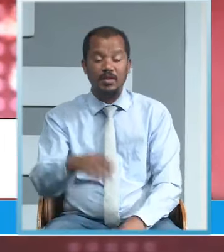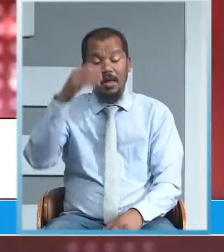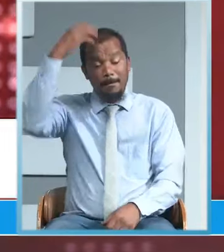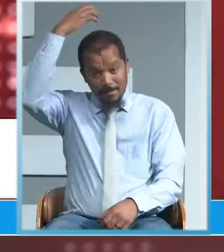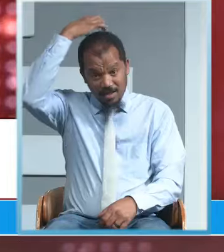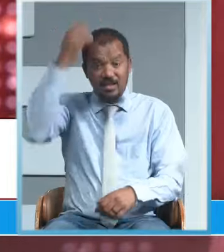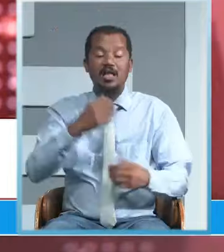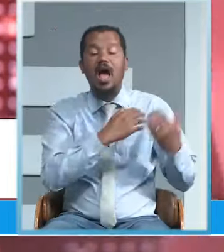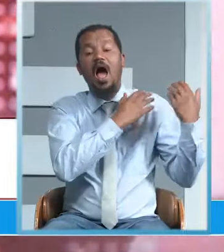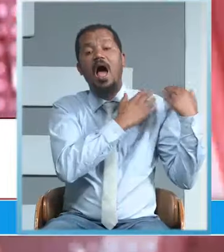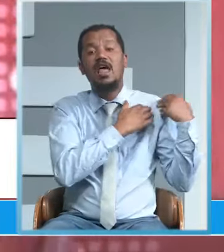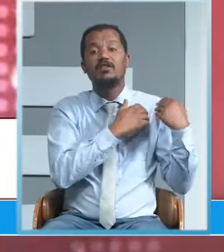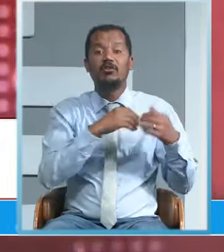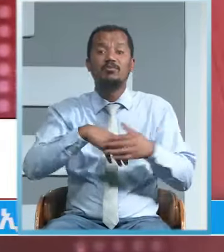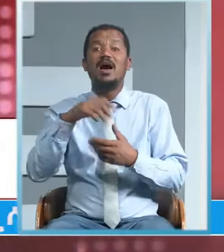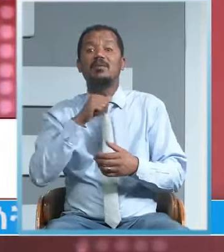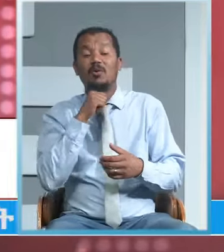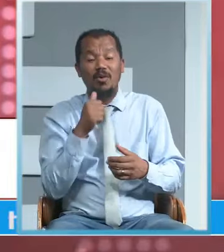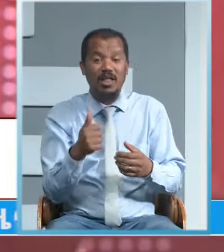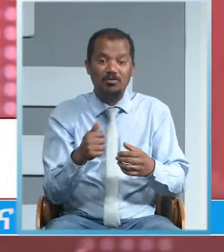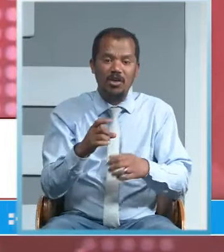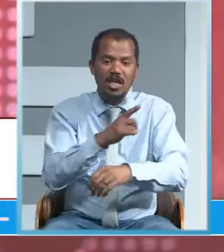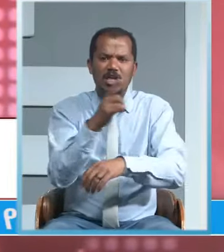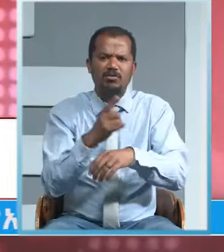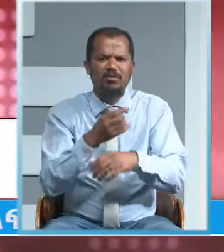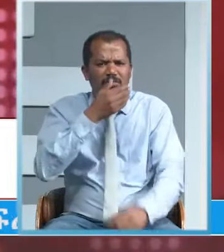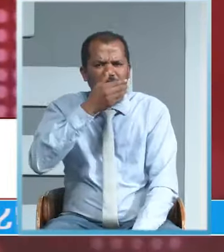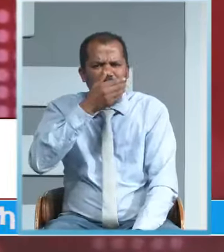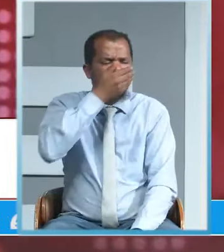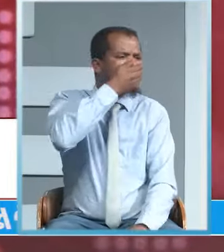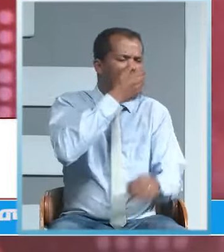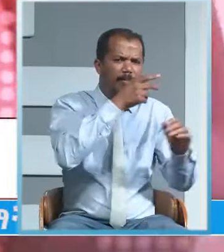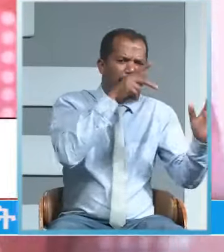መንግስት ኃላፊነቱን ባለመወጣቱ የዜጎች